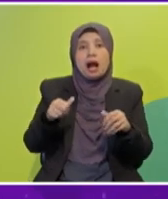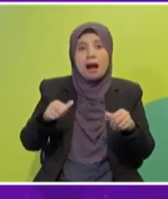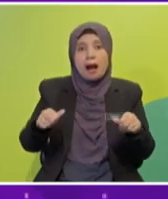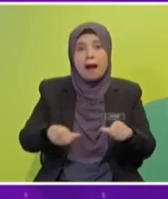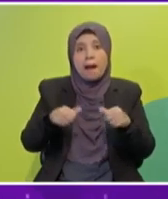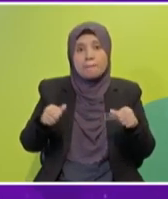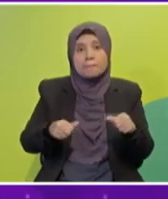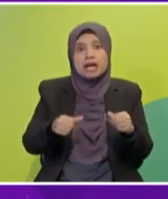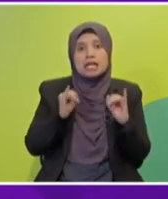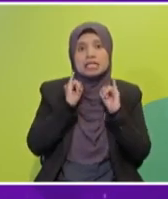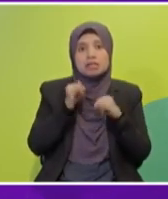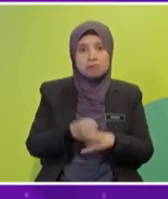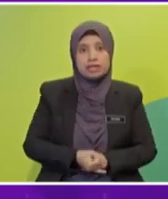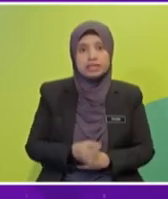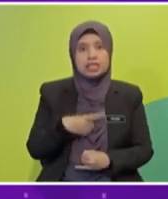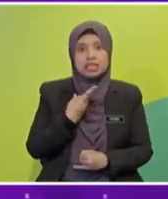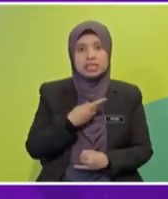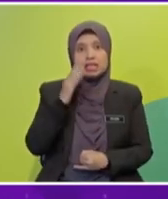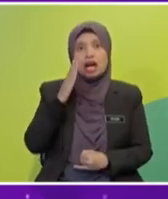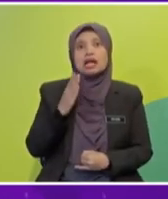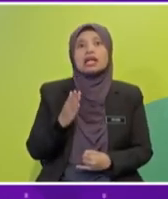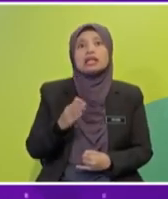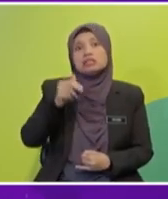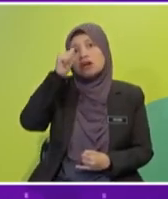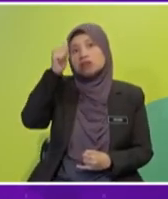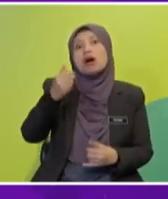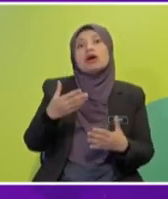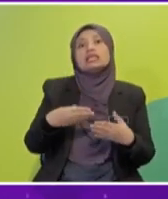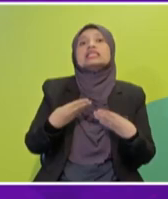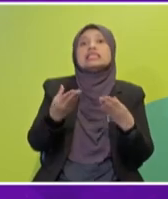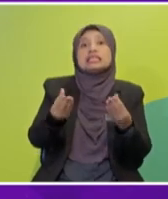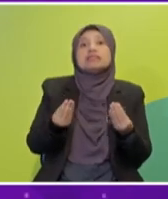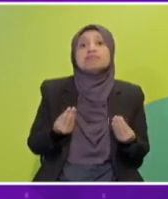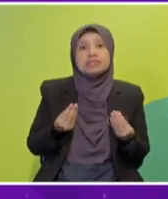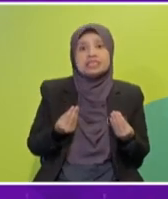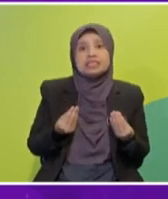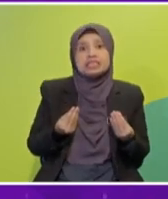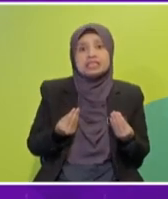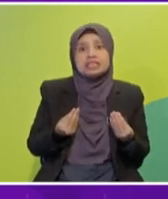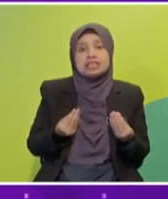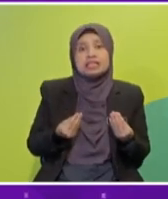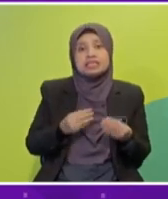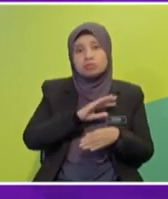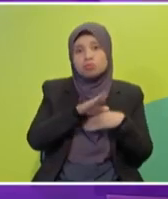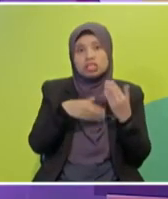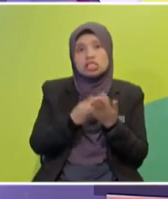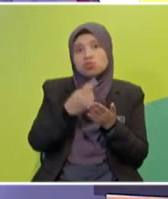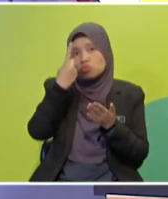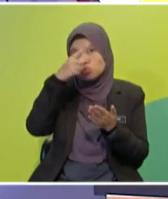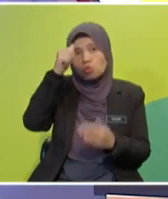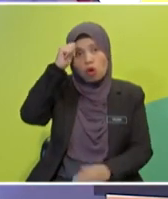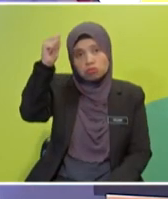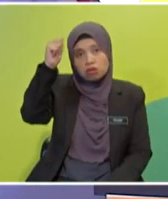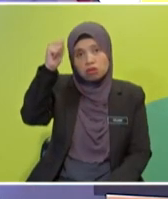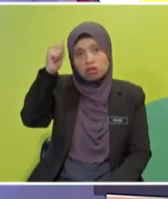sudah pastinya akan diterima oleh Allah Subhanahu Wa Taala dan juga sebagai bukti ketaatan kepada Allah Subhanahu Wa Taala. Manakala dari